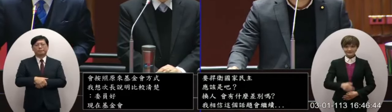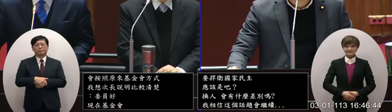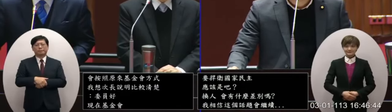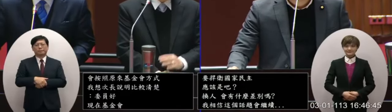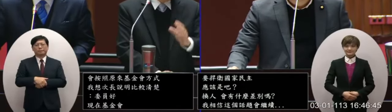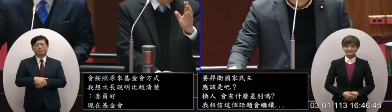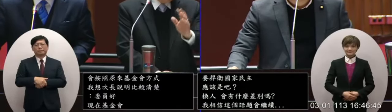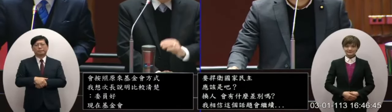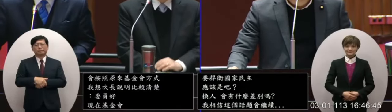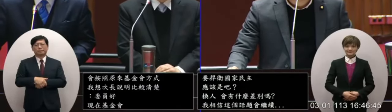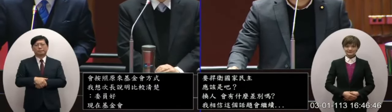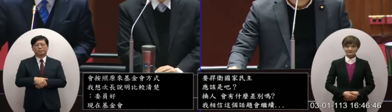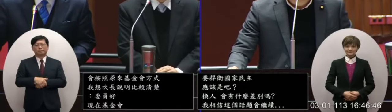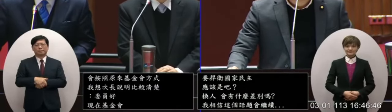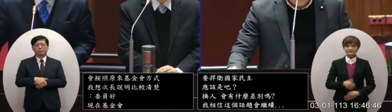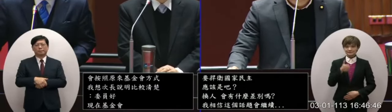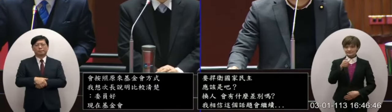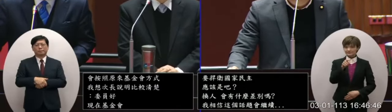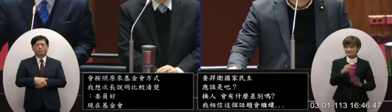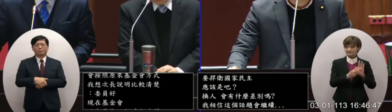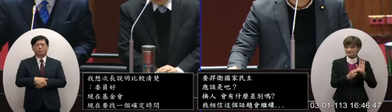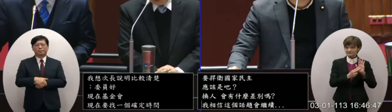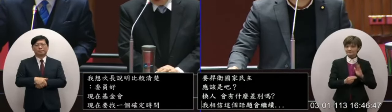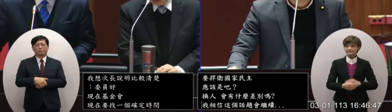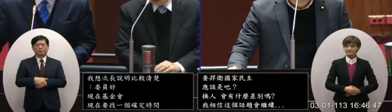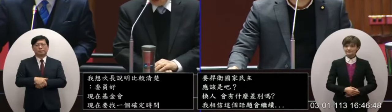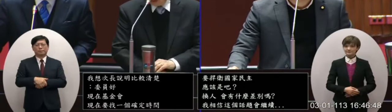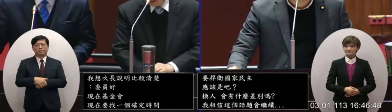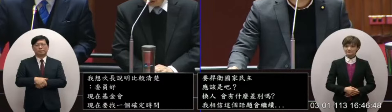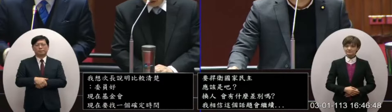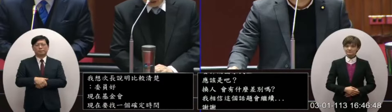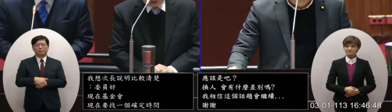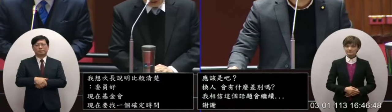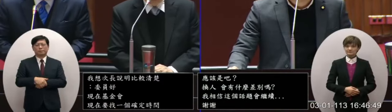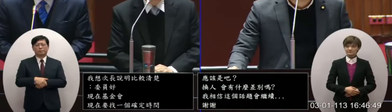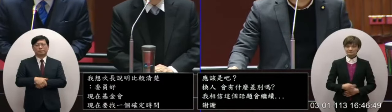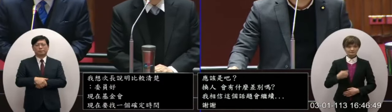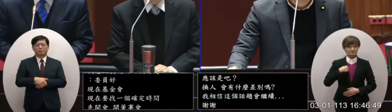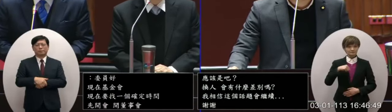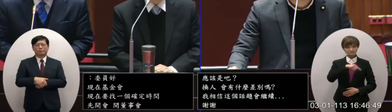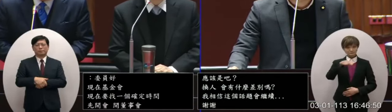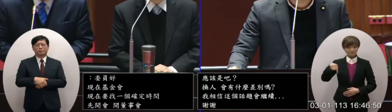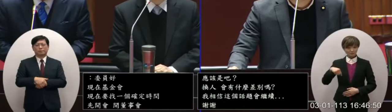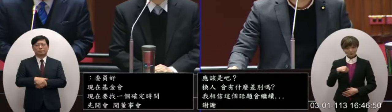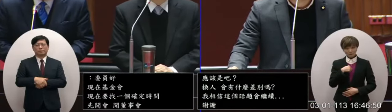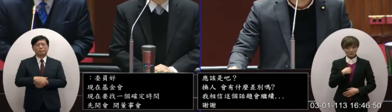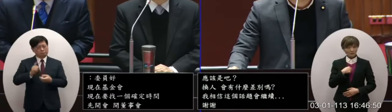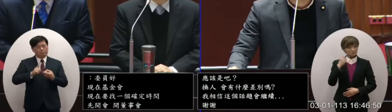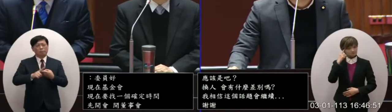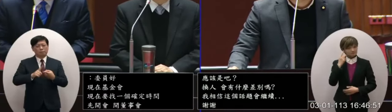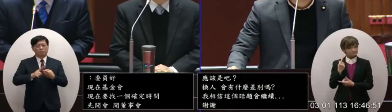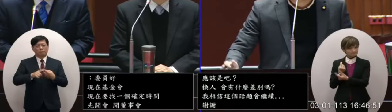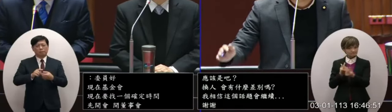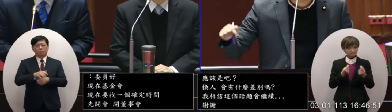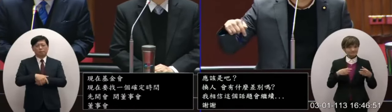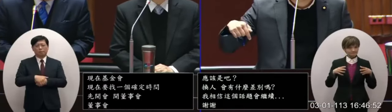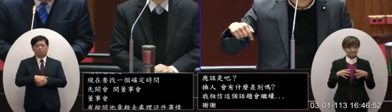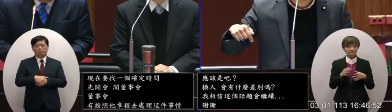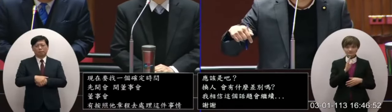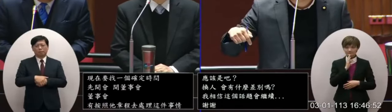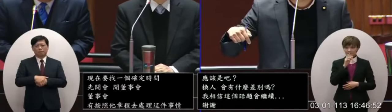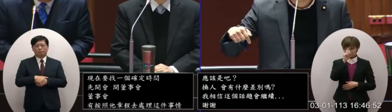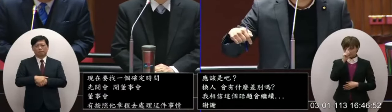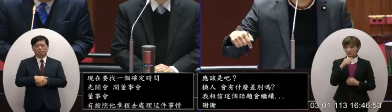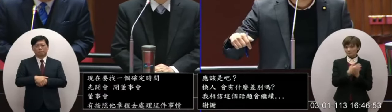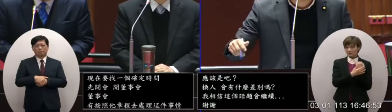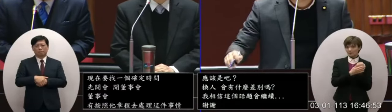长。 而且因为说点，我干嘛？应该我们都是在同一条船上的。 对， 我们共同的信念都是捍卫这